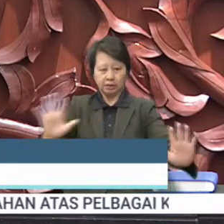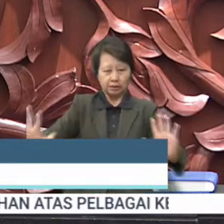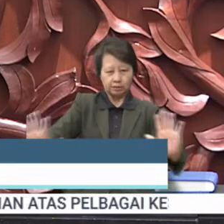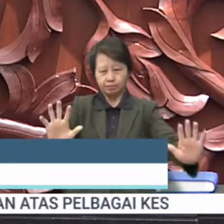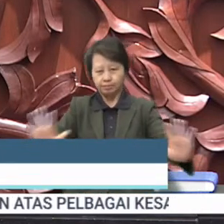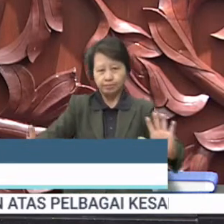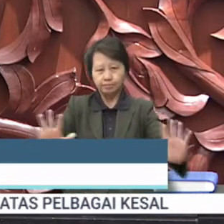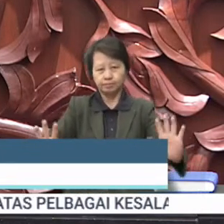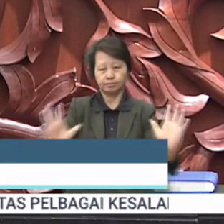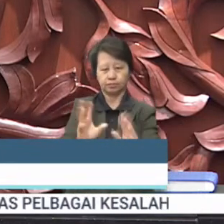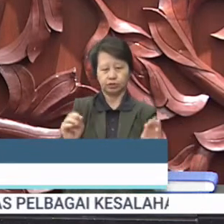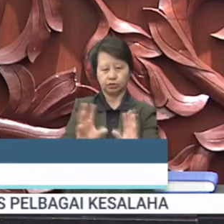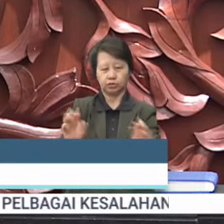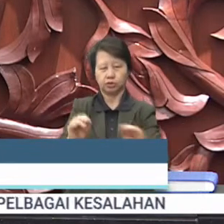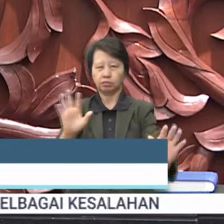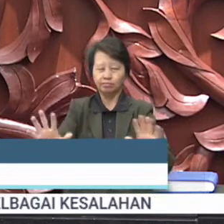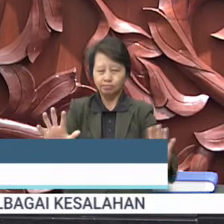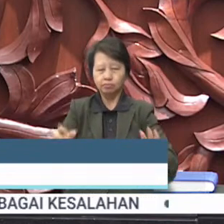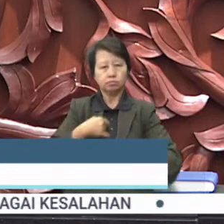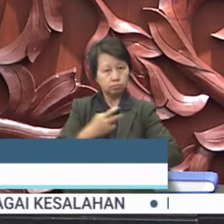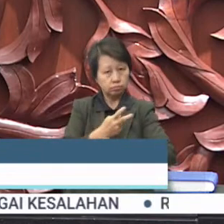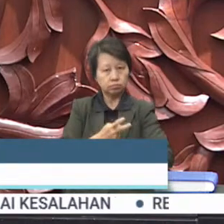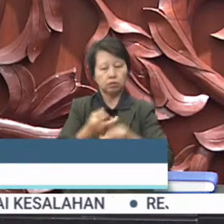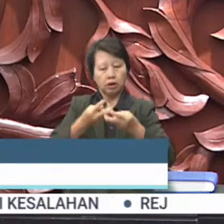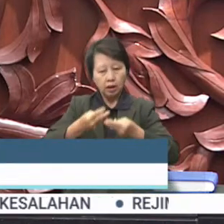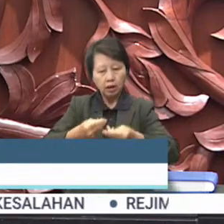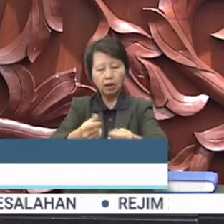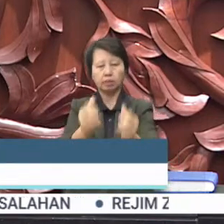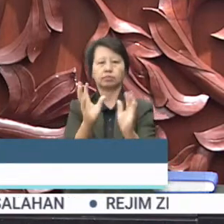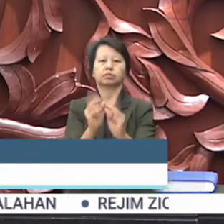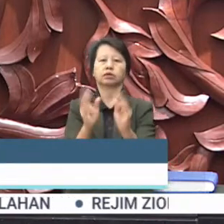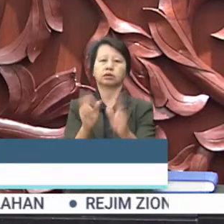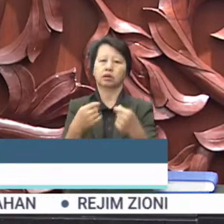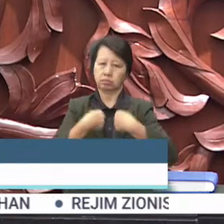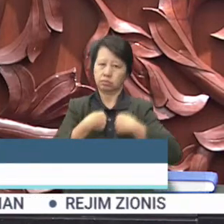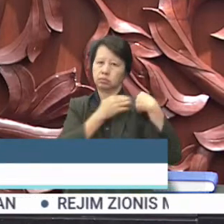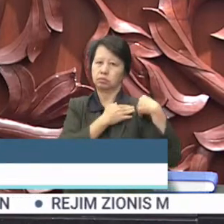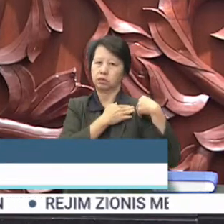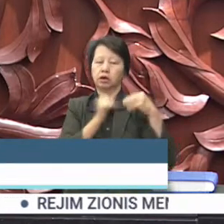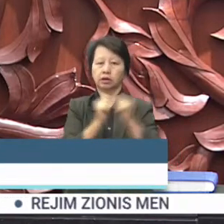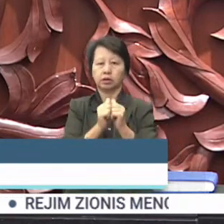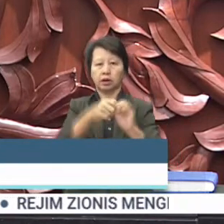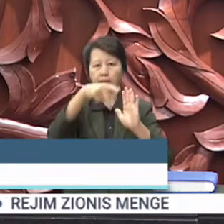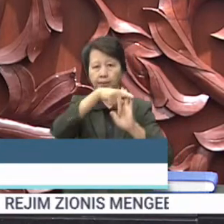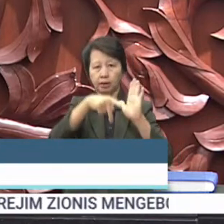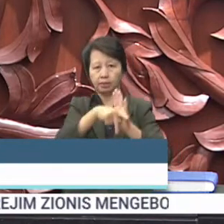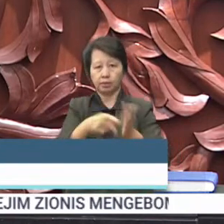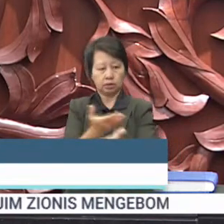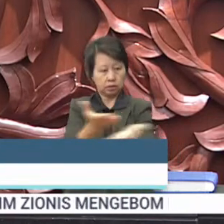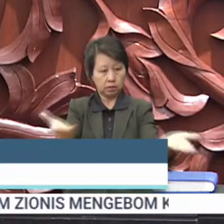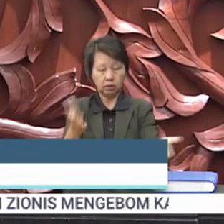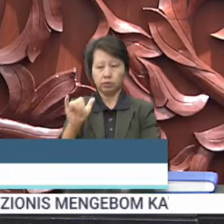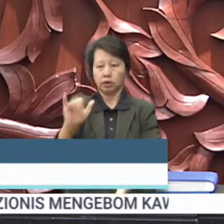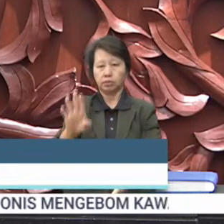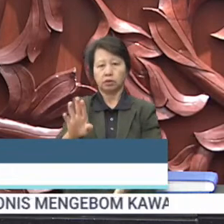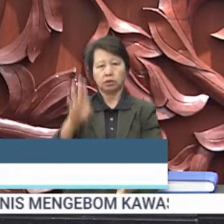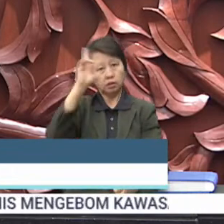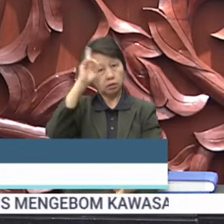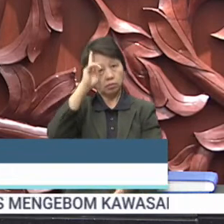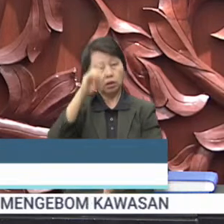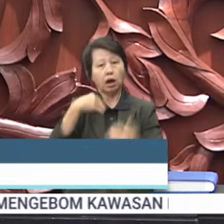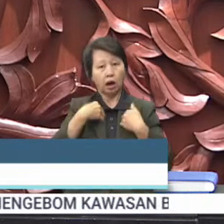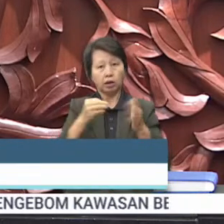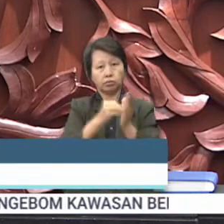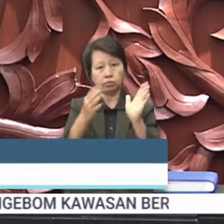Selia mesyuarat dan memastikan kelancaran mesyuarat dengan peraturan-peraturan oleh ahli yang berhormat seperti yang jelas